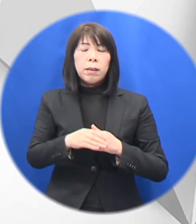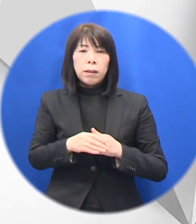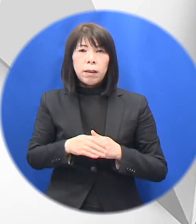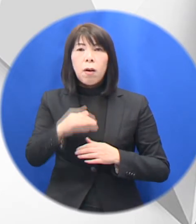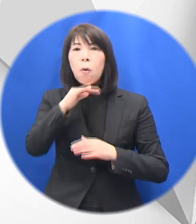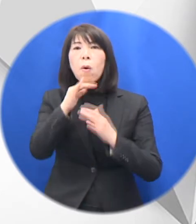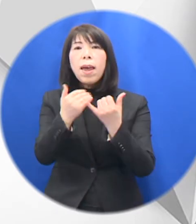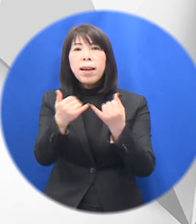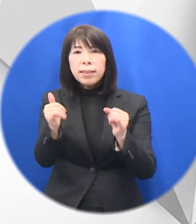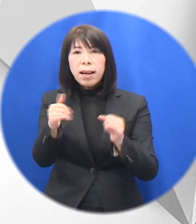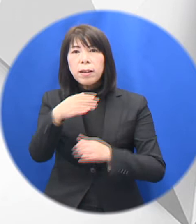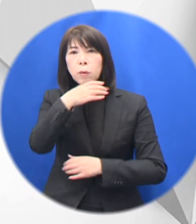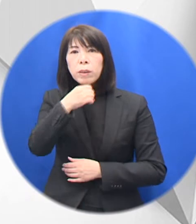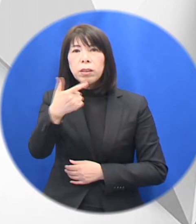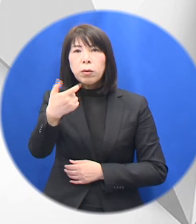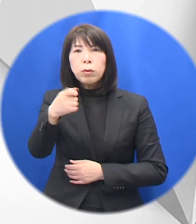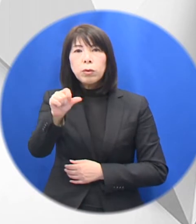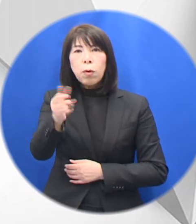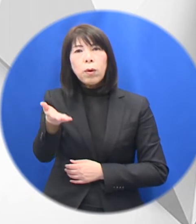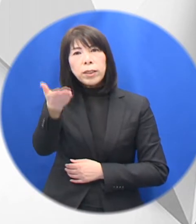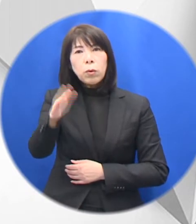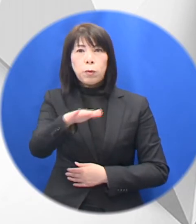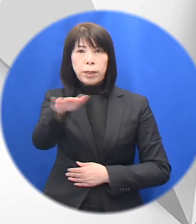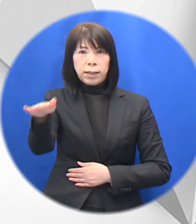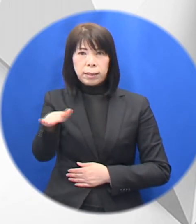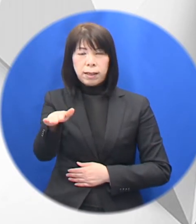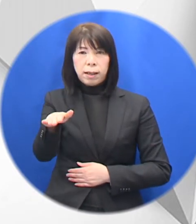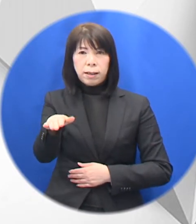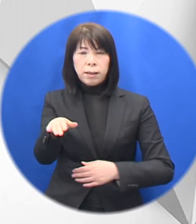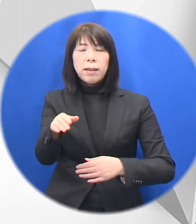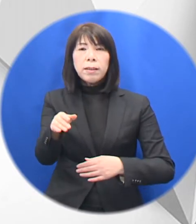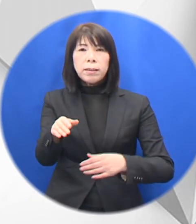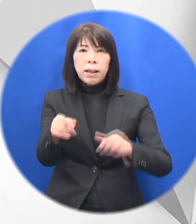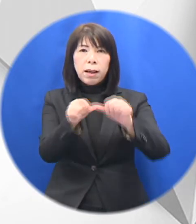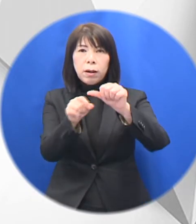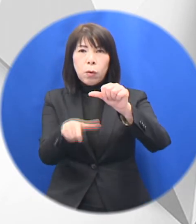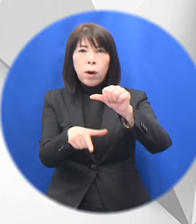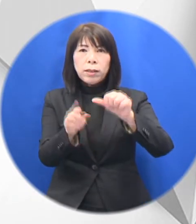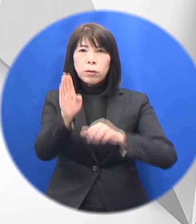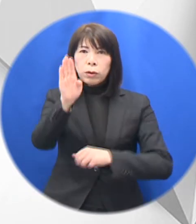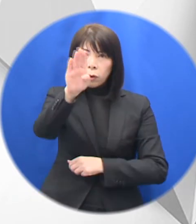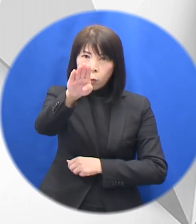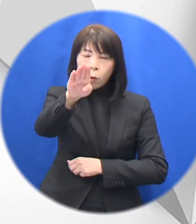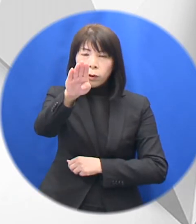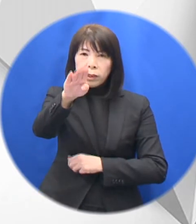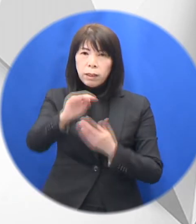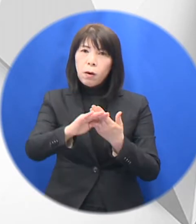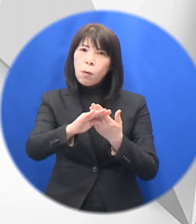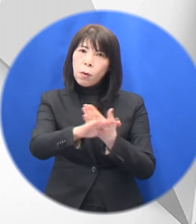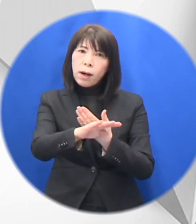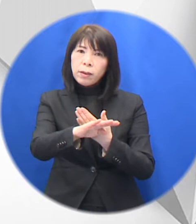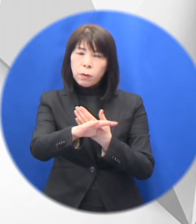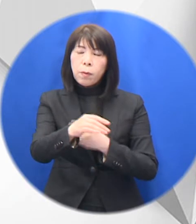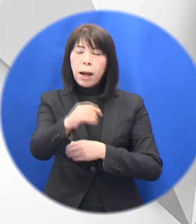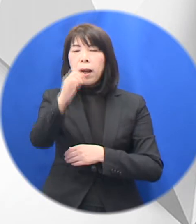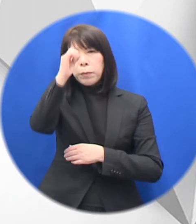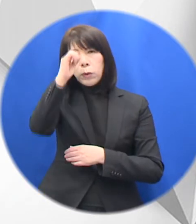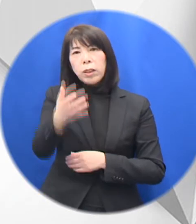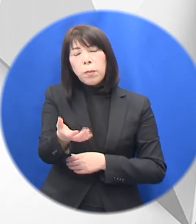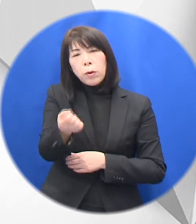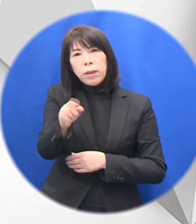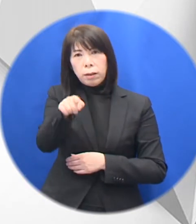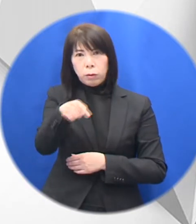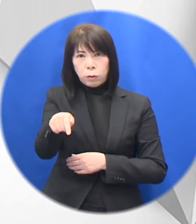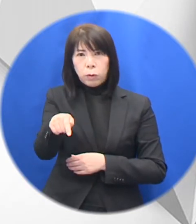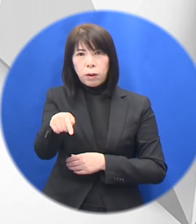高齢者の方々、65歳以上の高齢者の方々、で5月以降に、他の方々たち、基礎疾患を有する方ですと